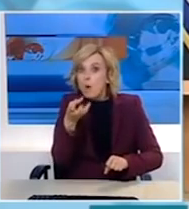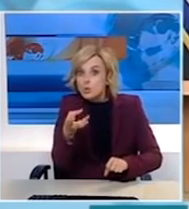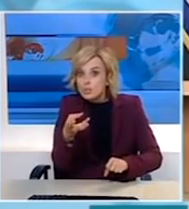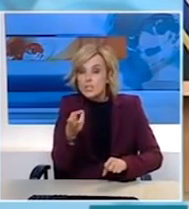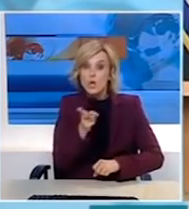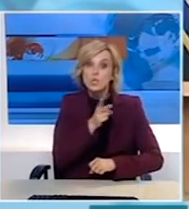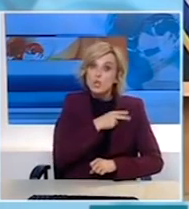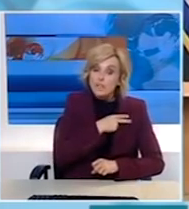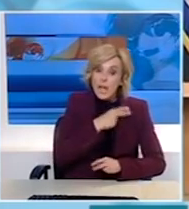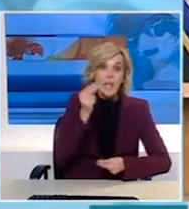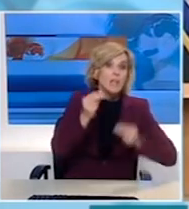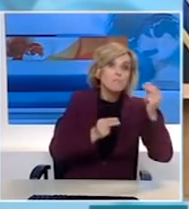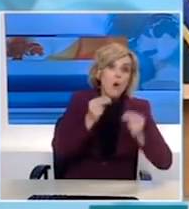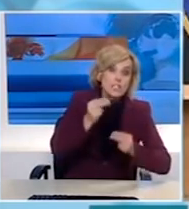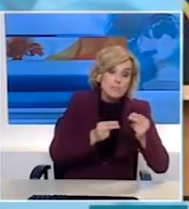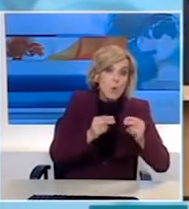ασφαλή συμπεράσματα?